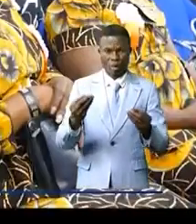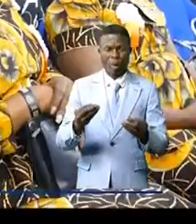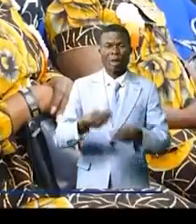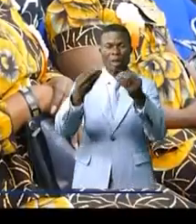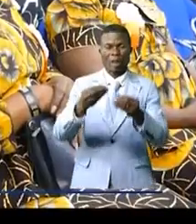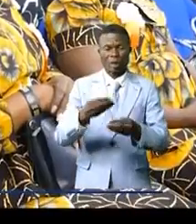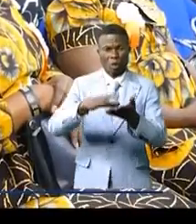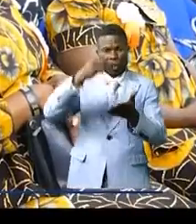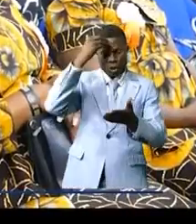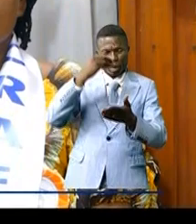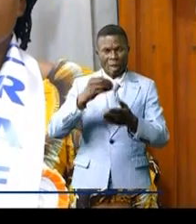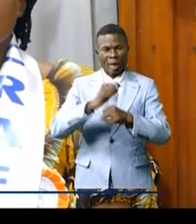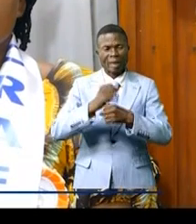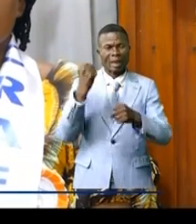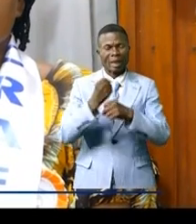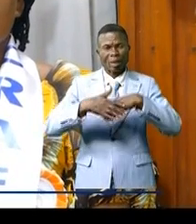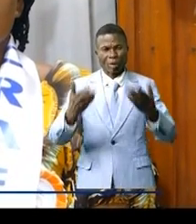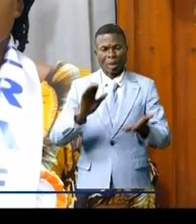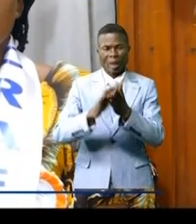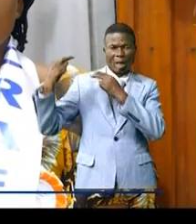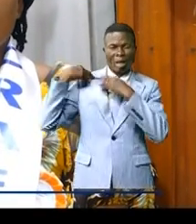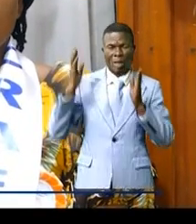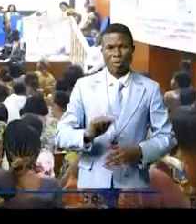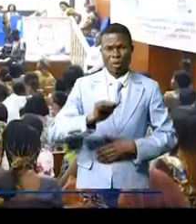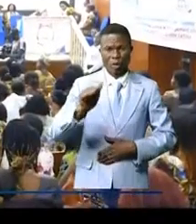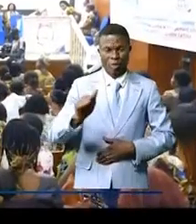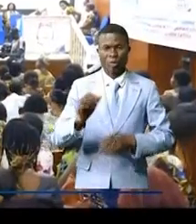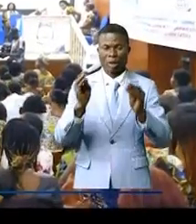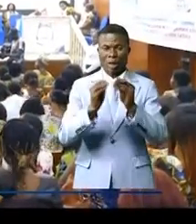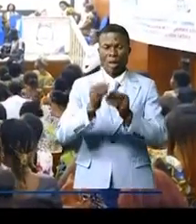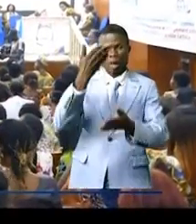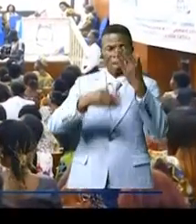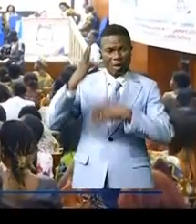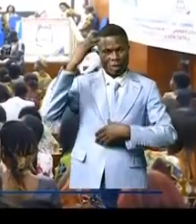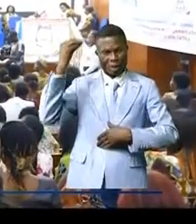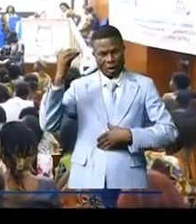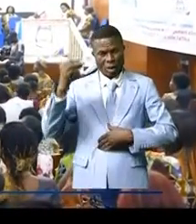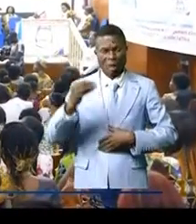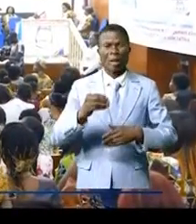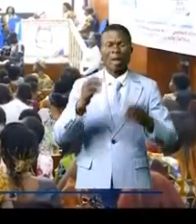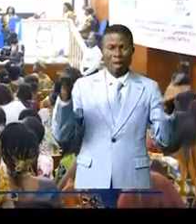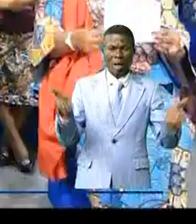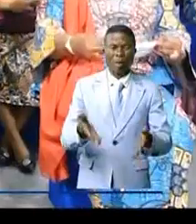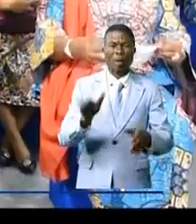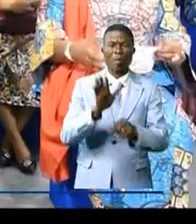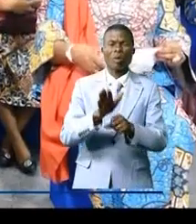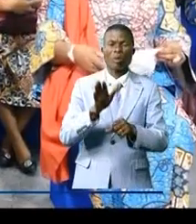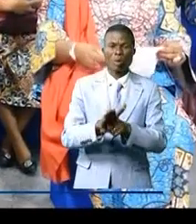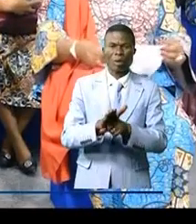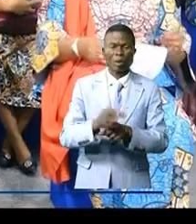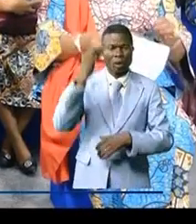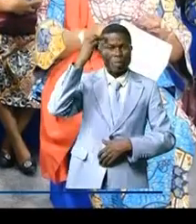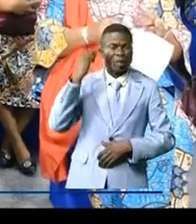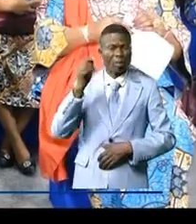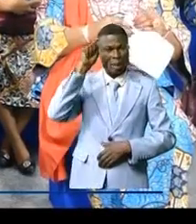outiller sur l'entrepreneuriat et l'autonomisation. Cette matinée d'échange de procédés a connu la participation de la